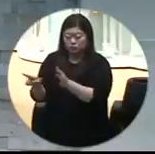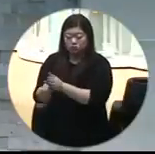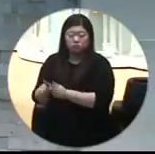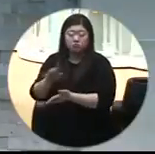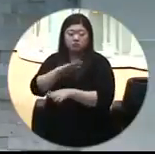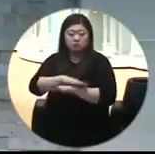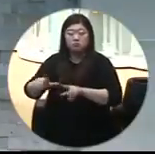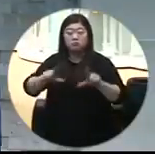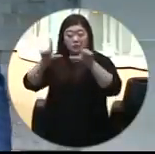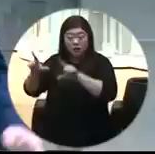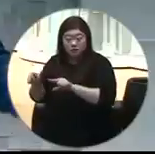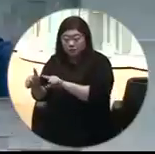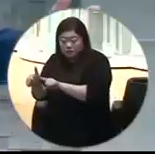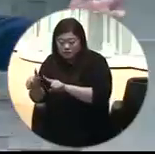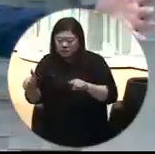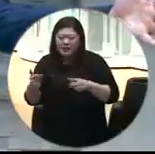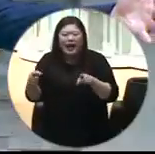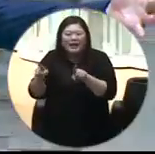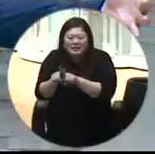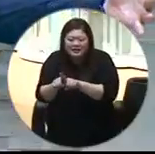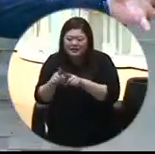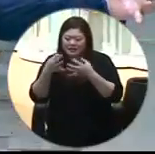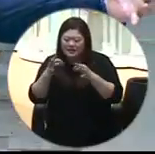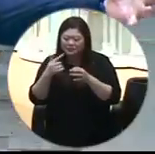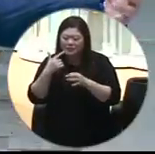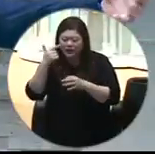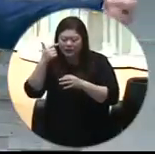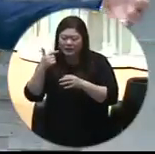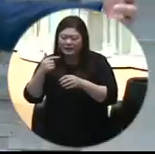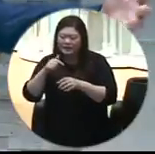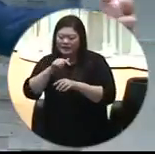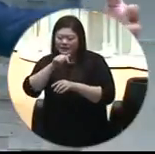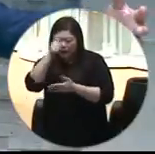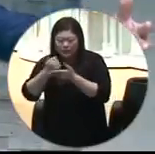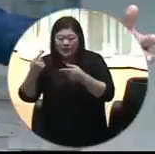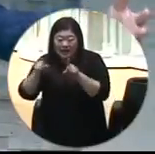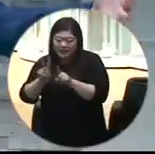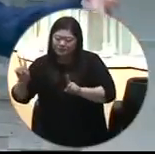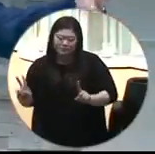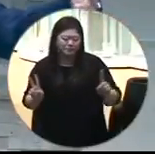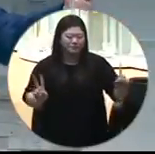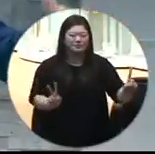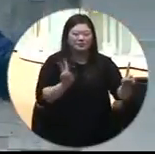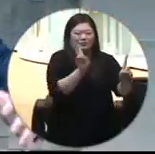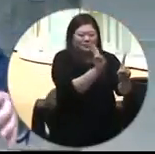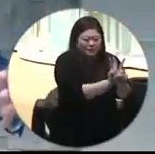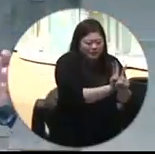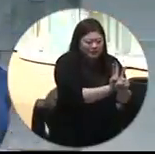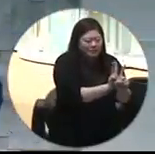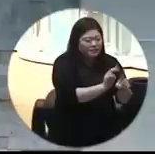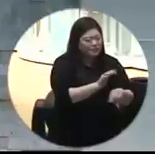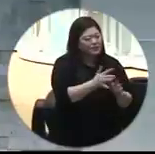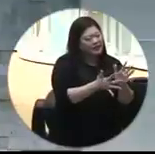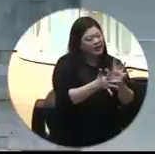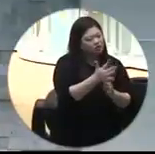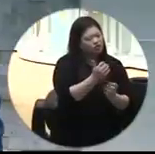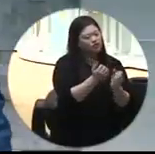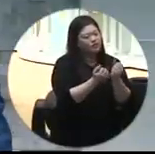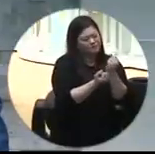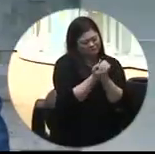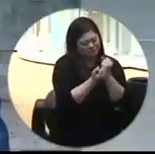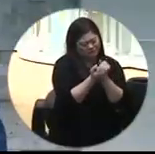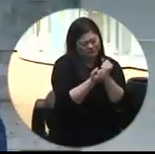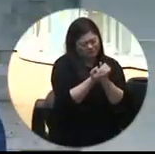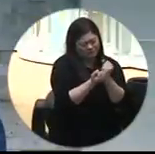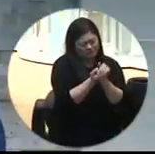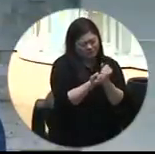전해서 그 한 추럭 어제 수거한 게 한 추럭이더 막 한 추럭을 수거해서 예수님 오늘 이 자리 10시 예배